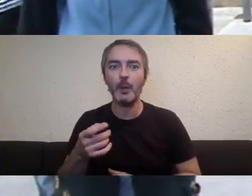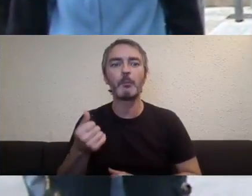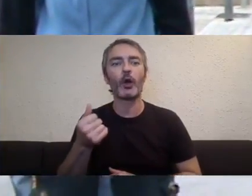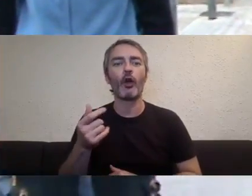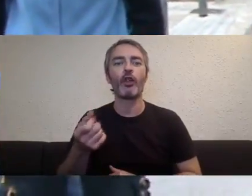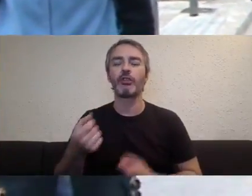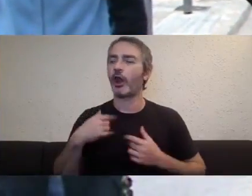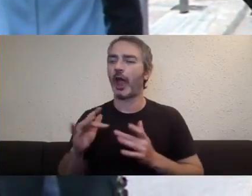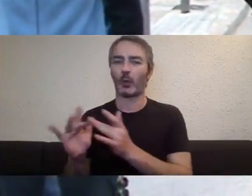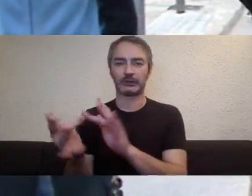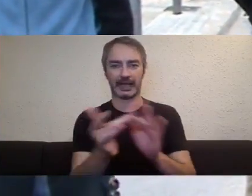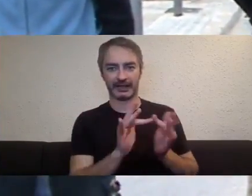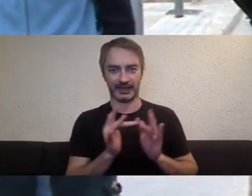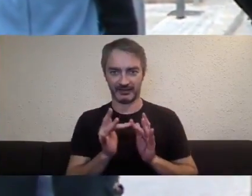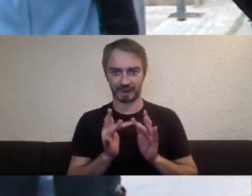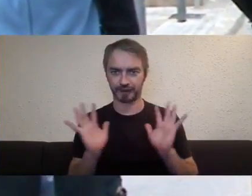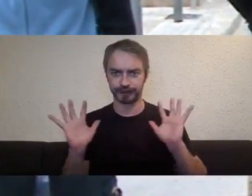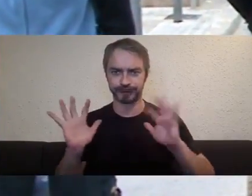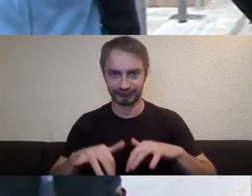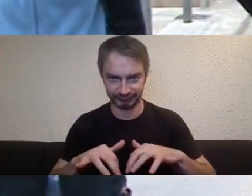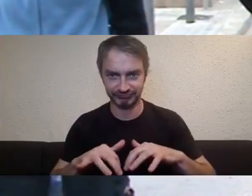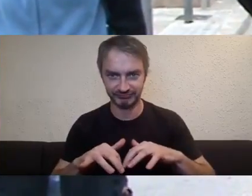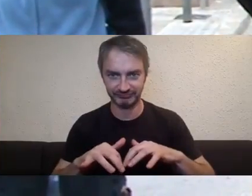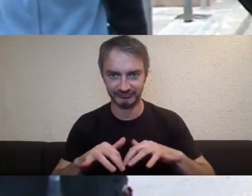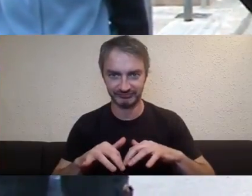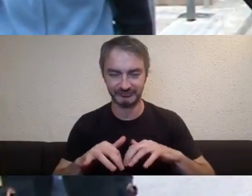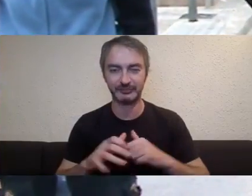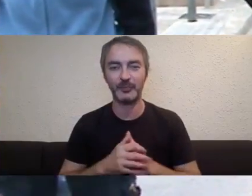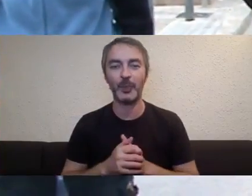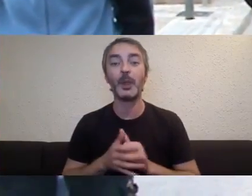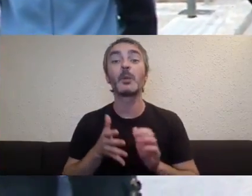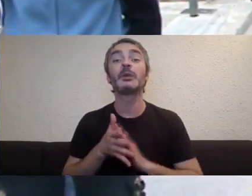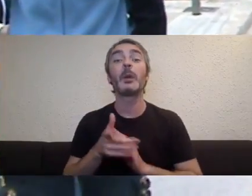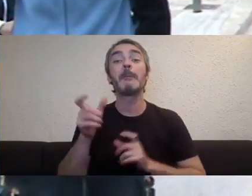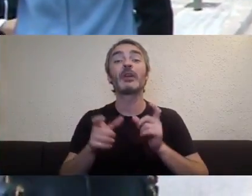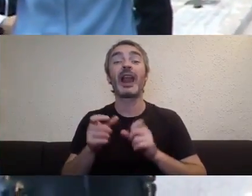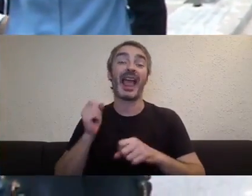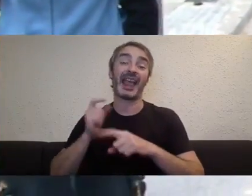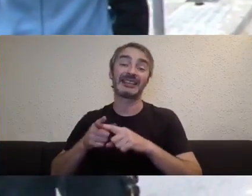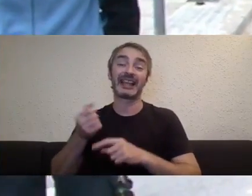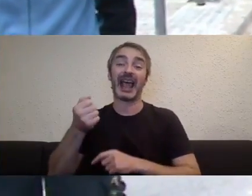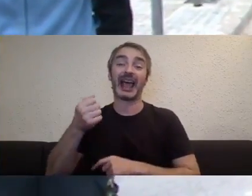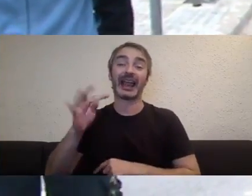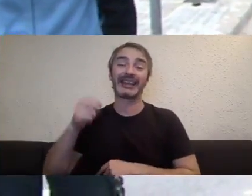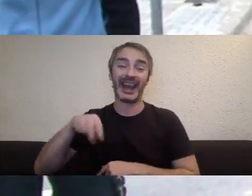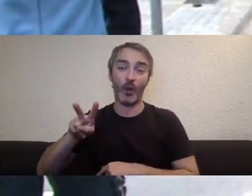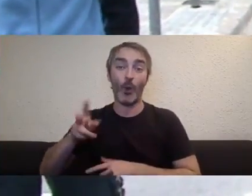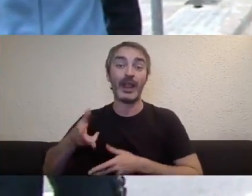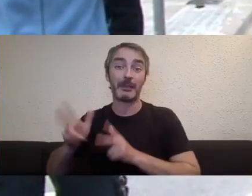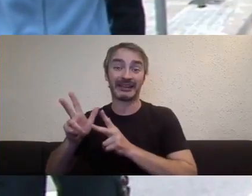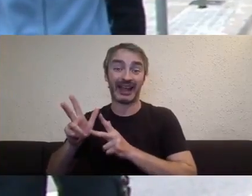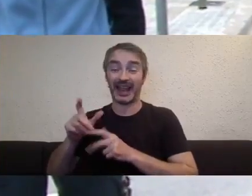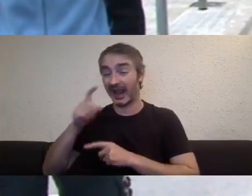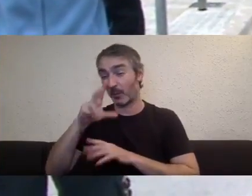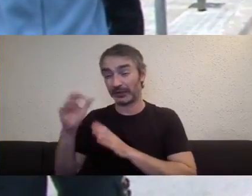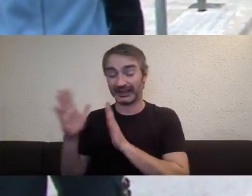través de l'AMSA és quan ens vam poder una mica trobar-nos una sèrie de gent que proveníem de l'antic Ateneu Llibertari,